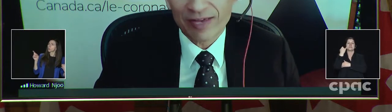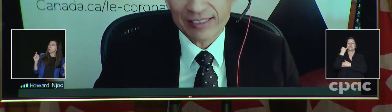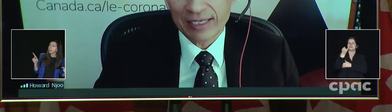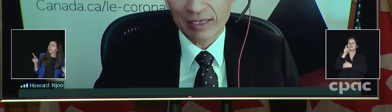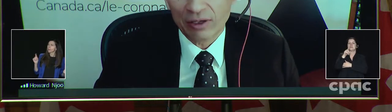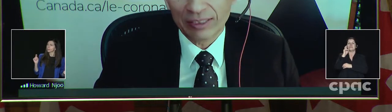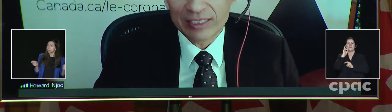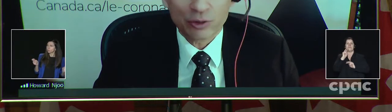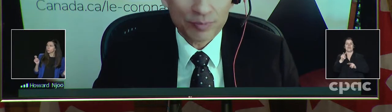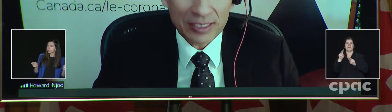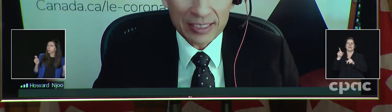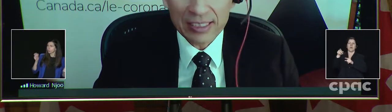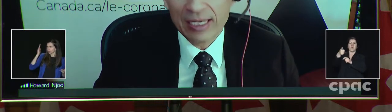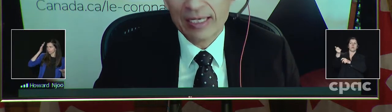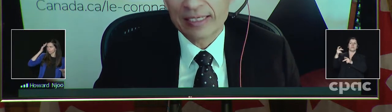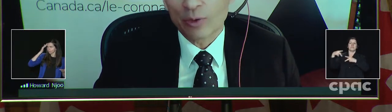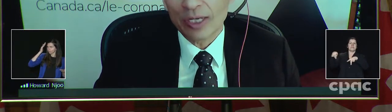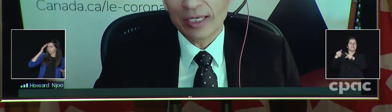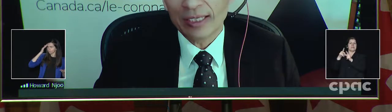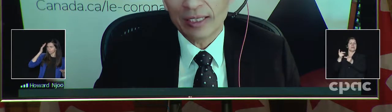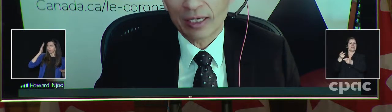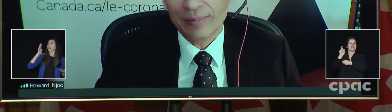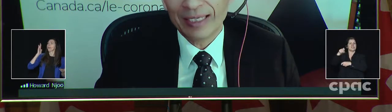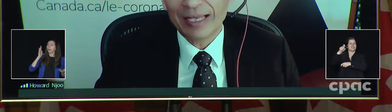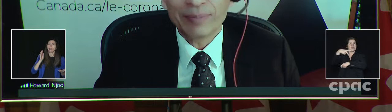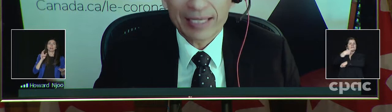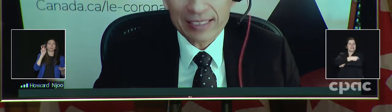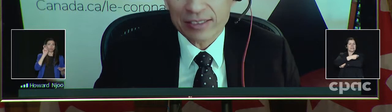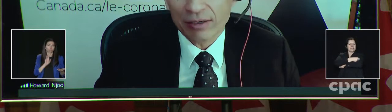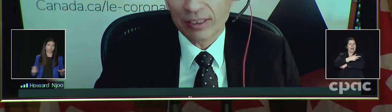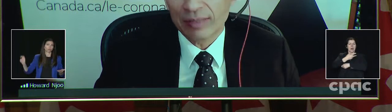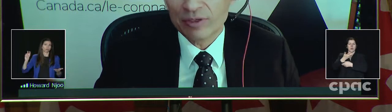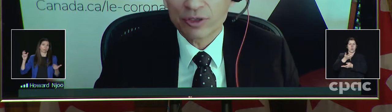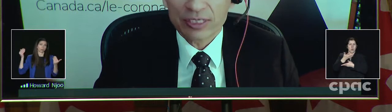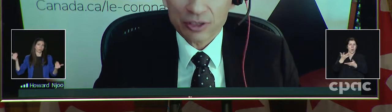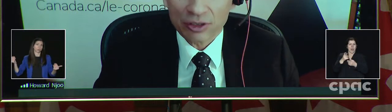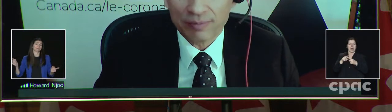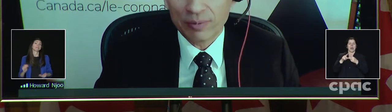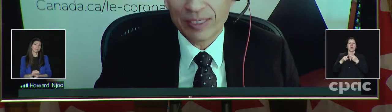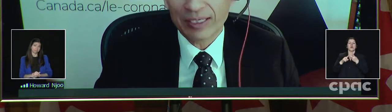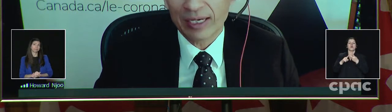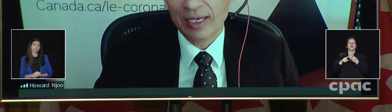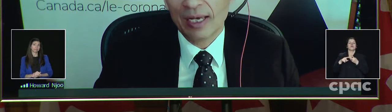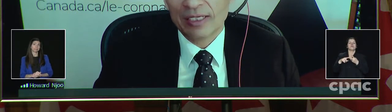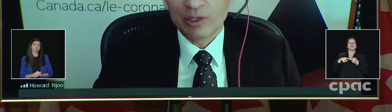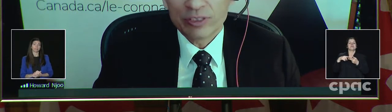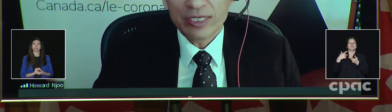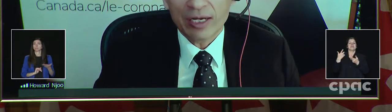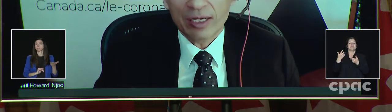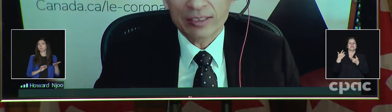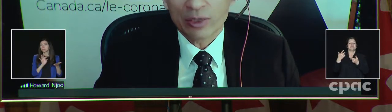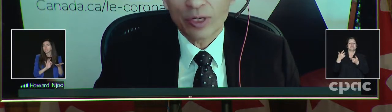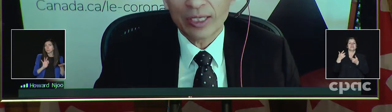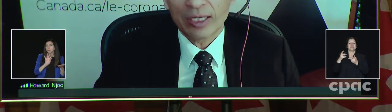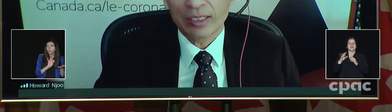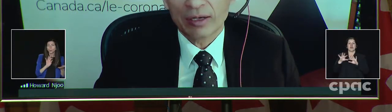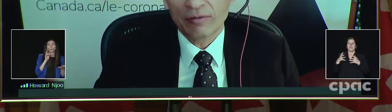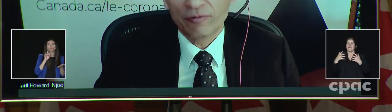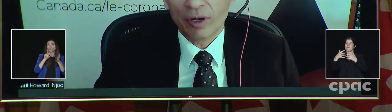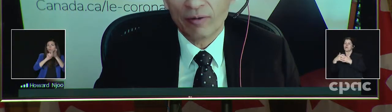couverture vaccinale dans les autres pays, c'est quoi l'application des mesures de santé publique. C'est aussi c'est